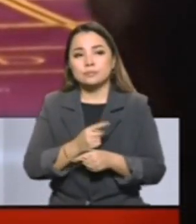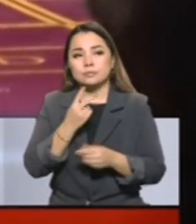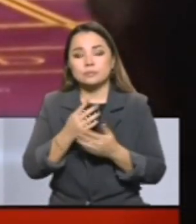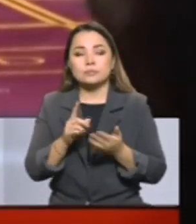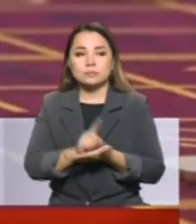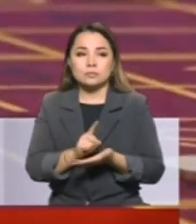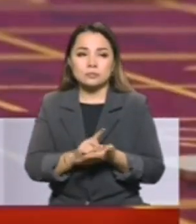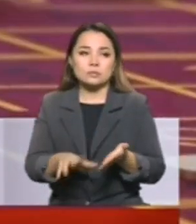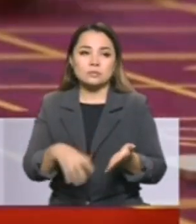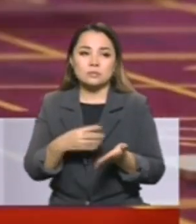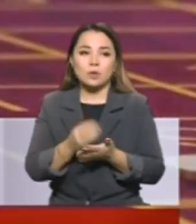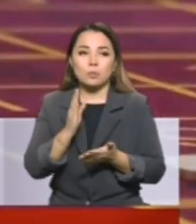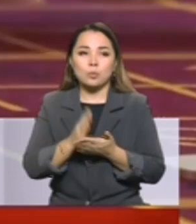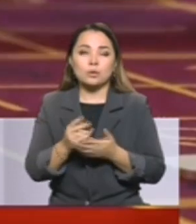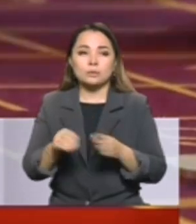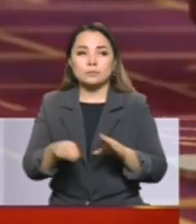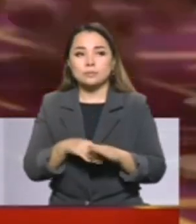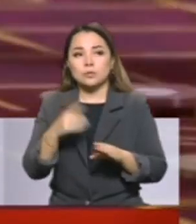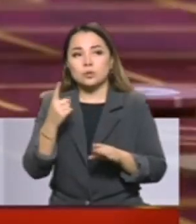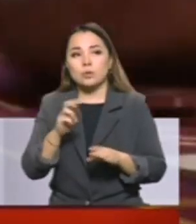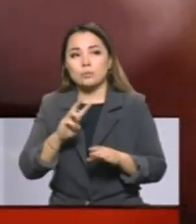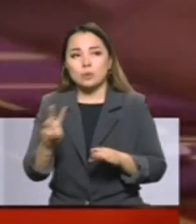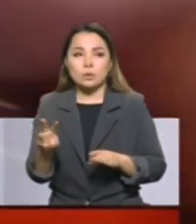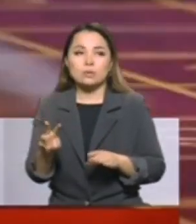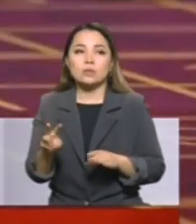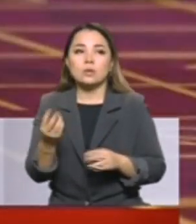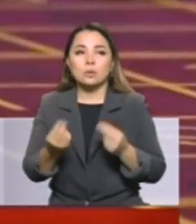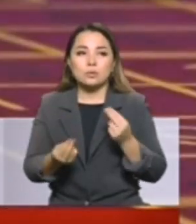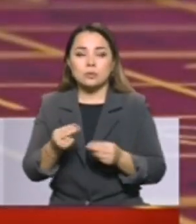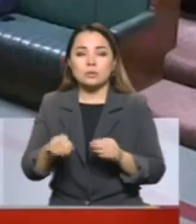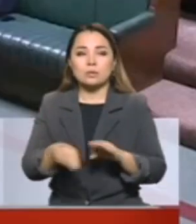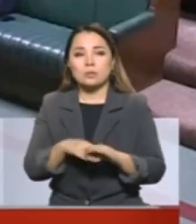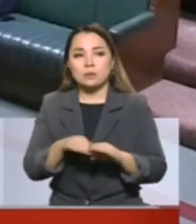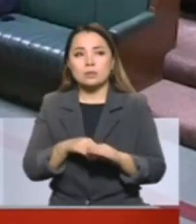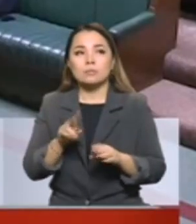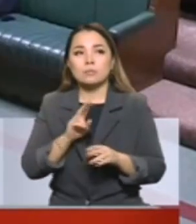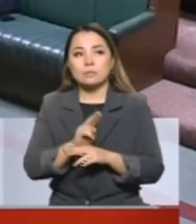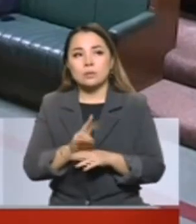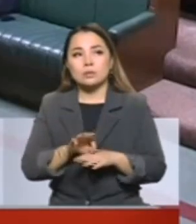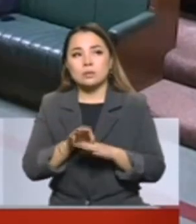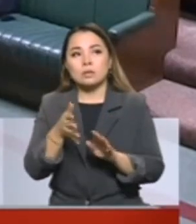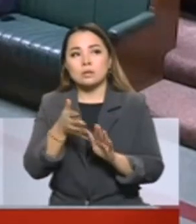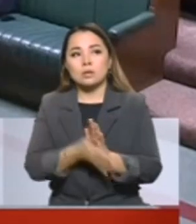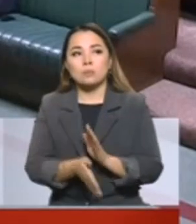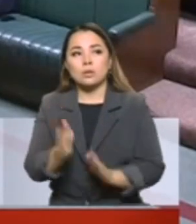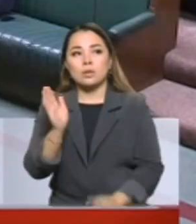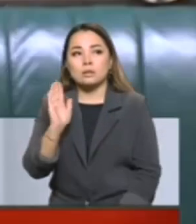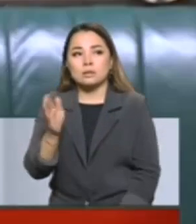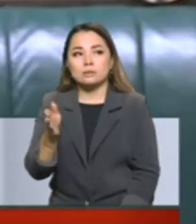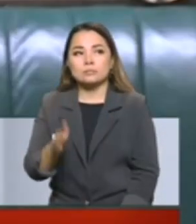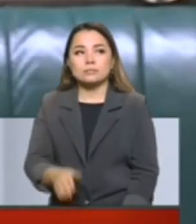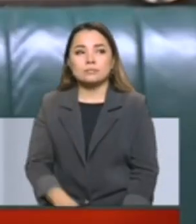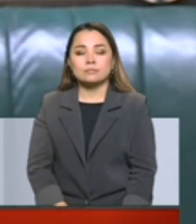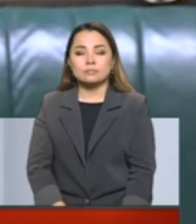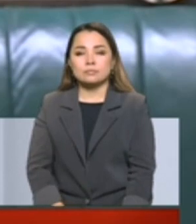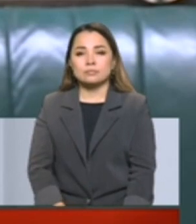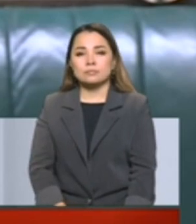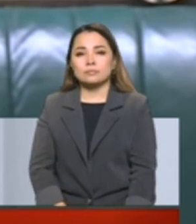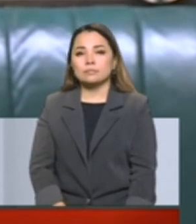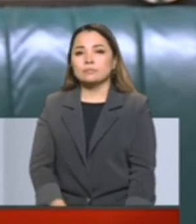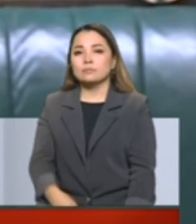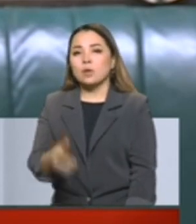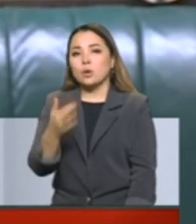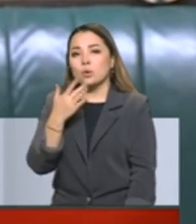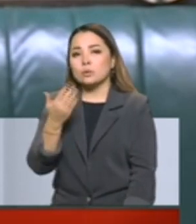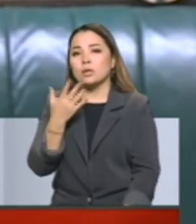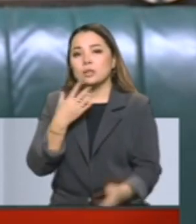енгізбек. Нәтижесінде қазынаға түскен 100 миллион стерлинг фунт құмар ойынға құныққандарды емдеуге жұмсалады. Бұл қаржы